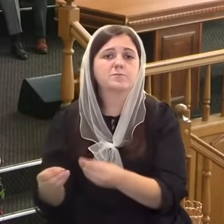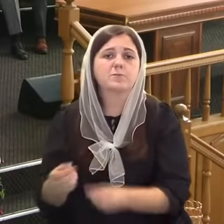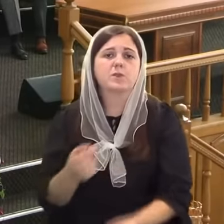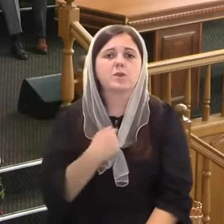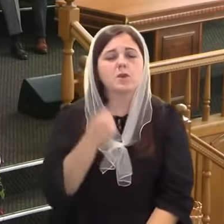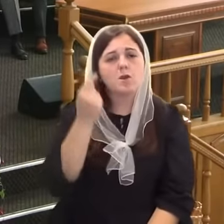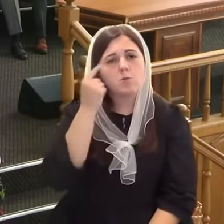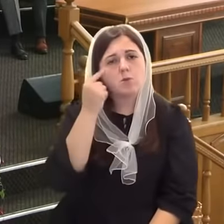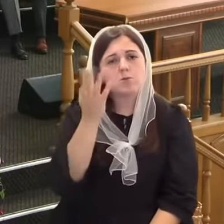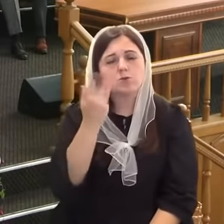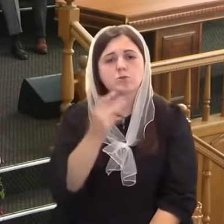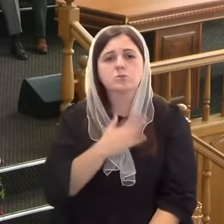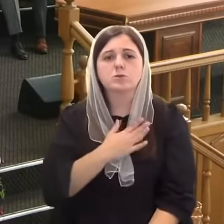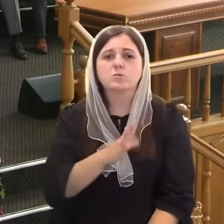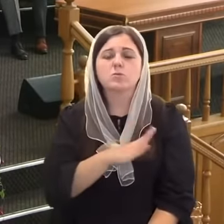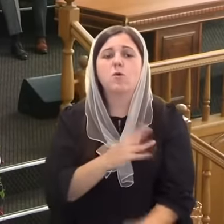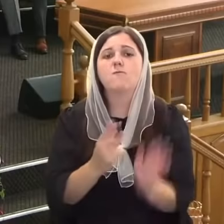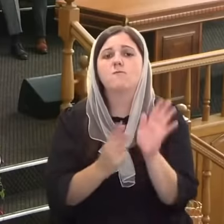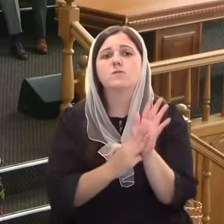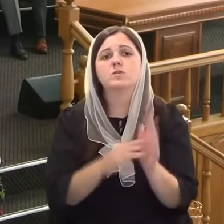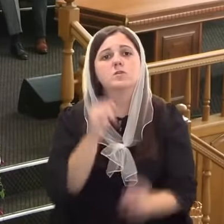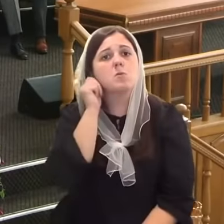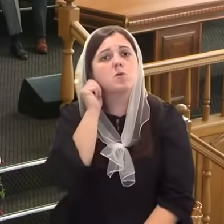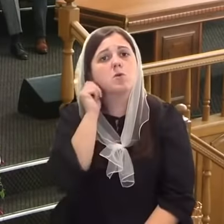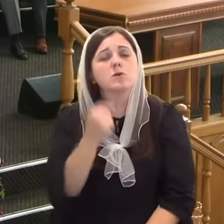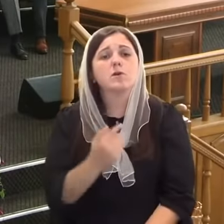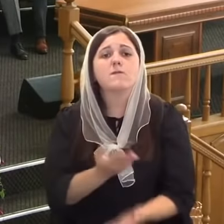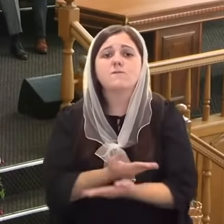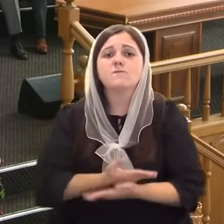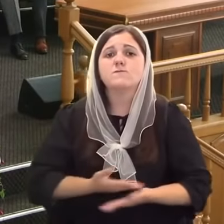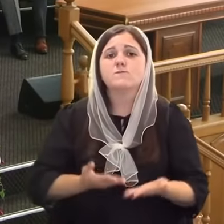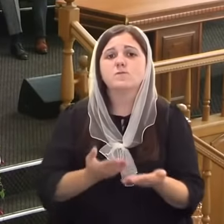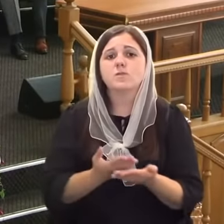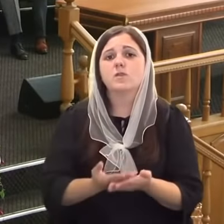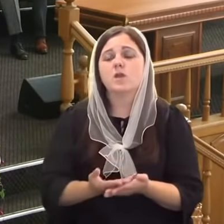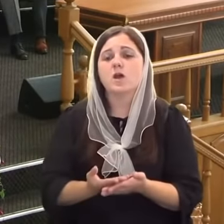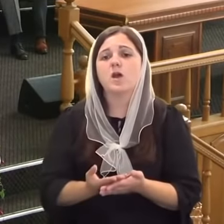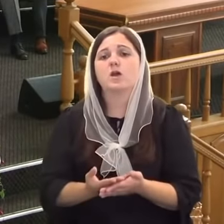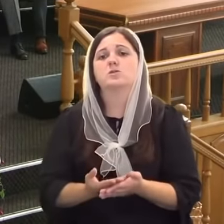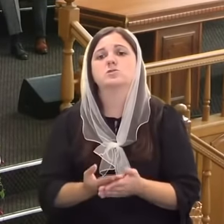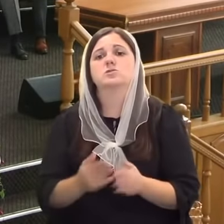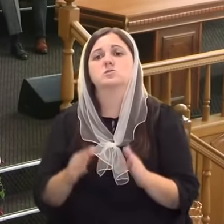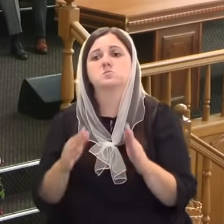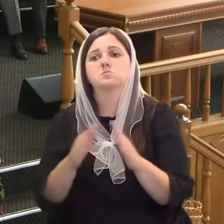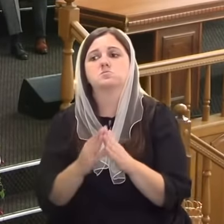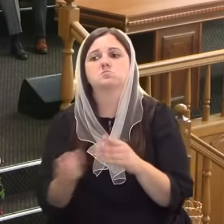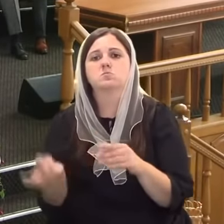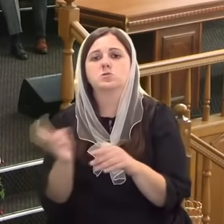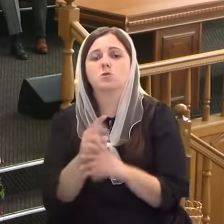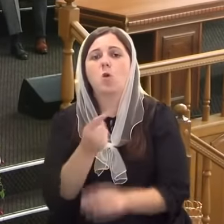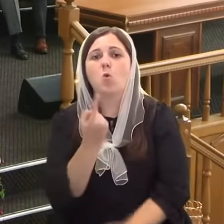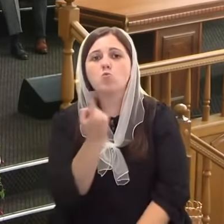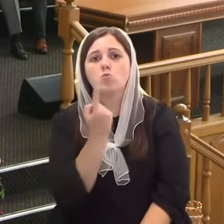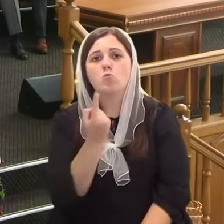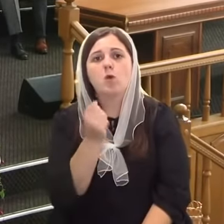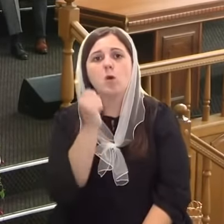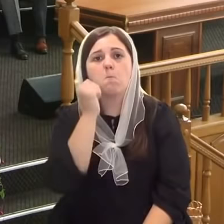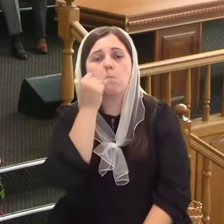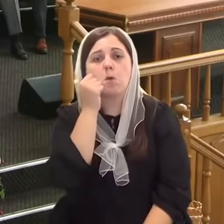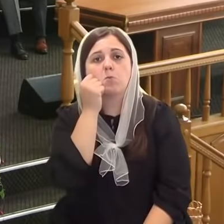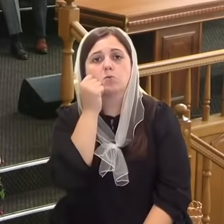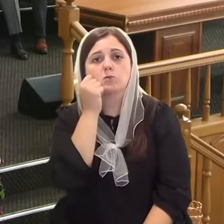И я помню, когда мне было 8 лет, в наш интернат пришла одна бабушка. Ее звали